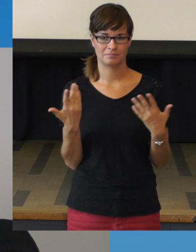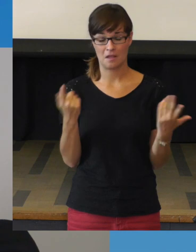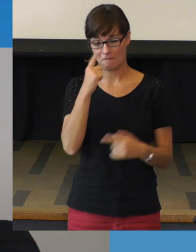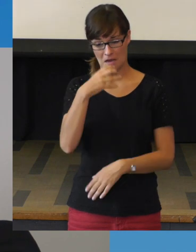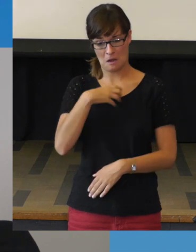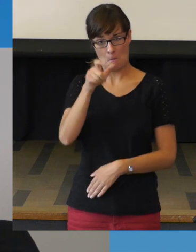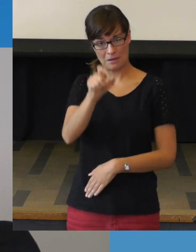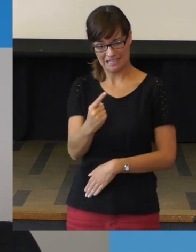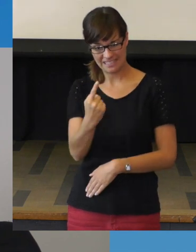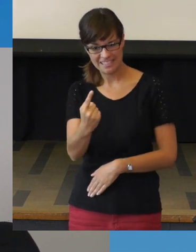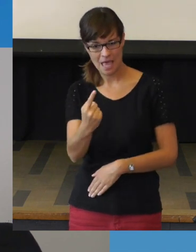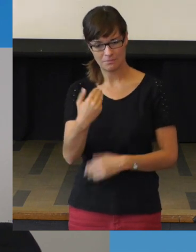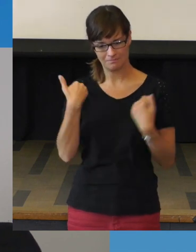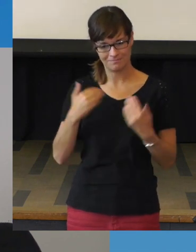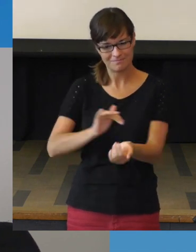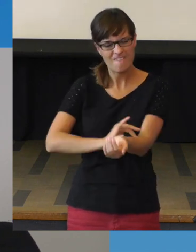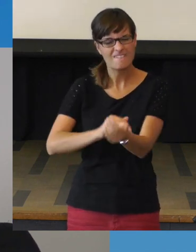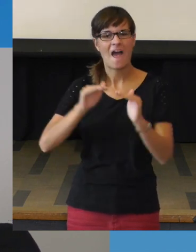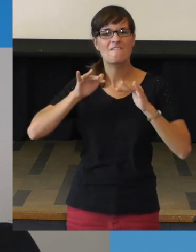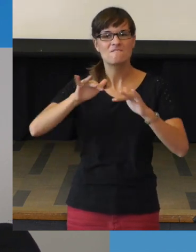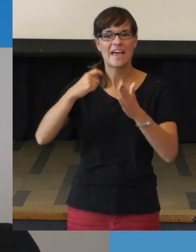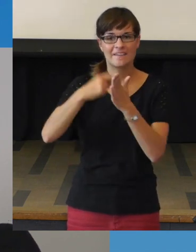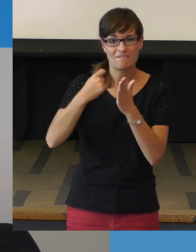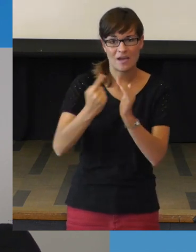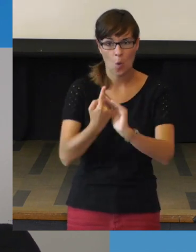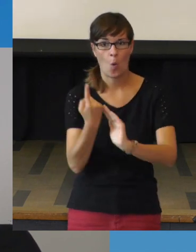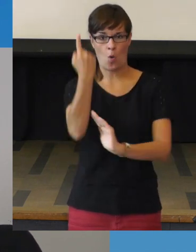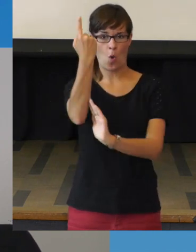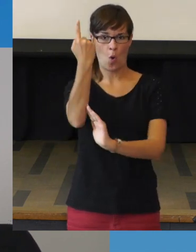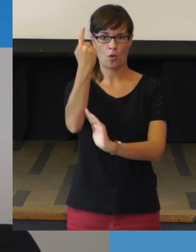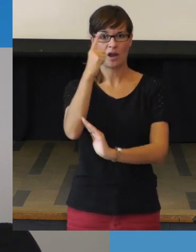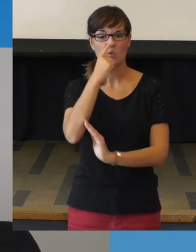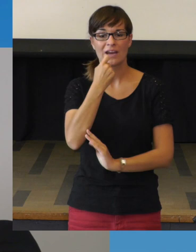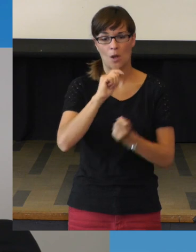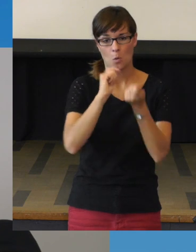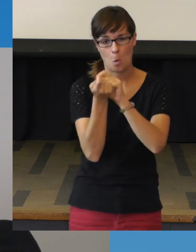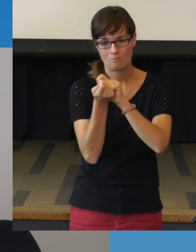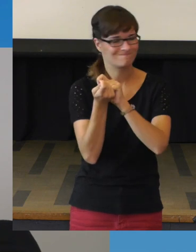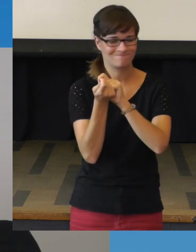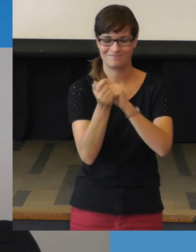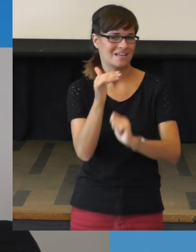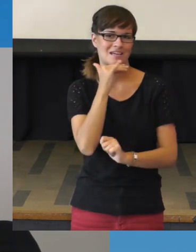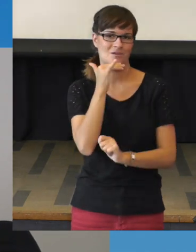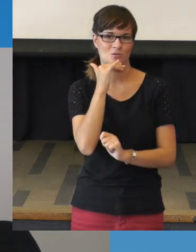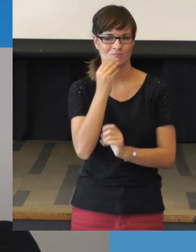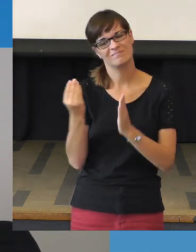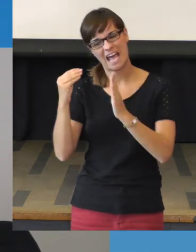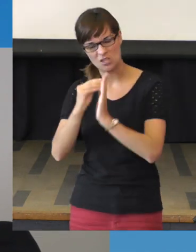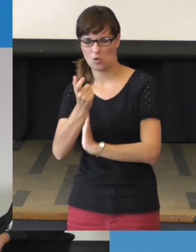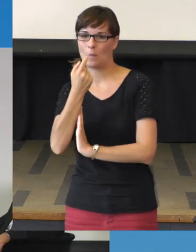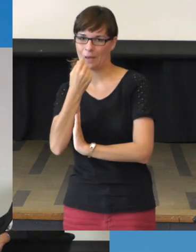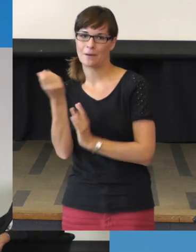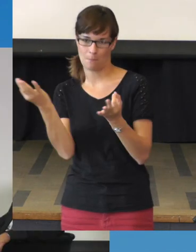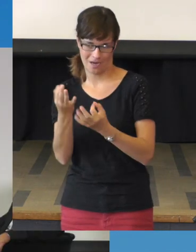Patient erhöhte Fettwerte hat, wird er das auch nicht allein durch Ernährung hinbekommen, sondern da werden dann auch Medikamente erforderlich